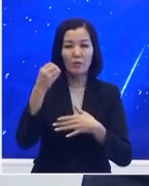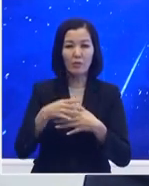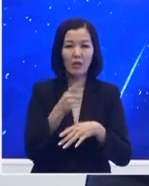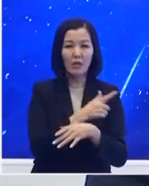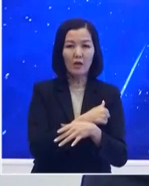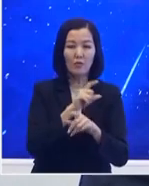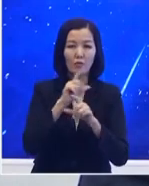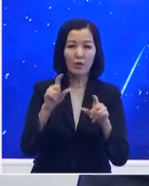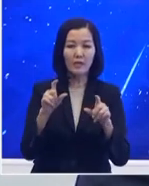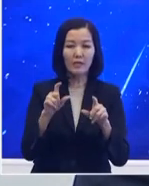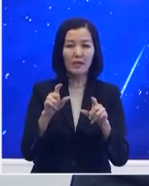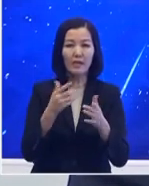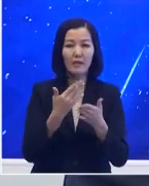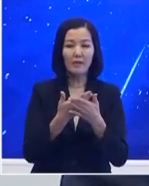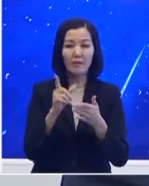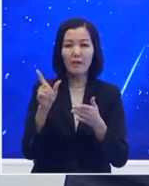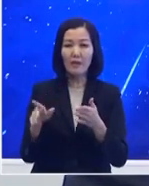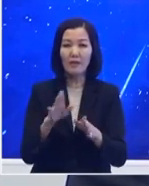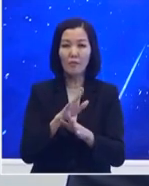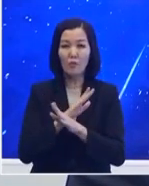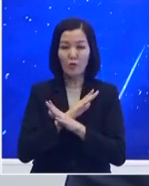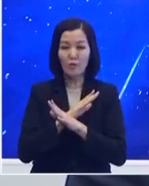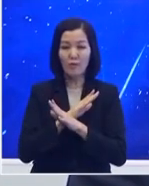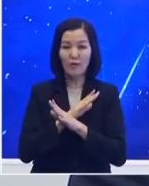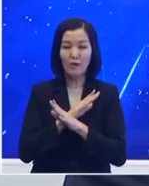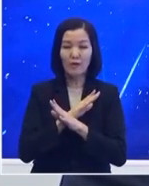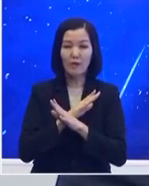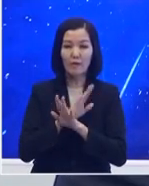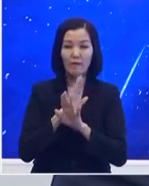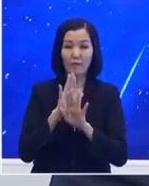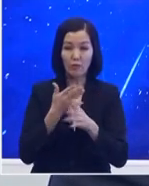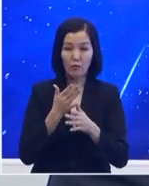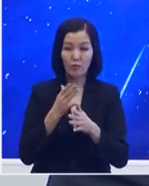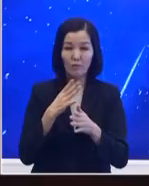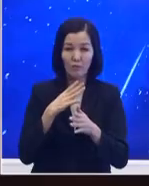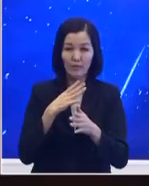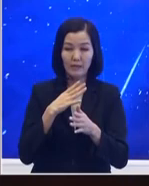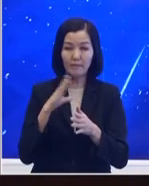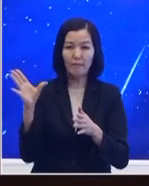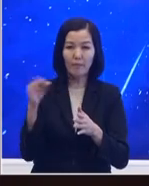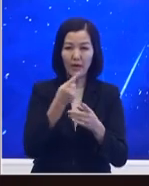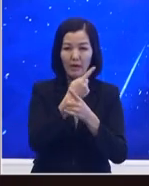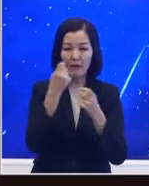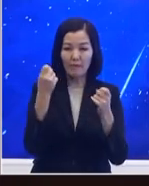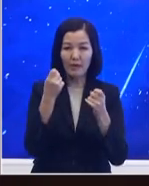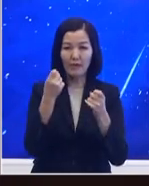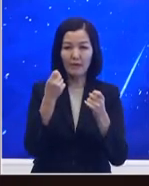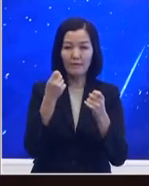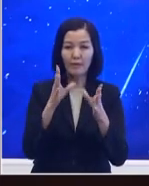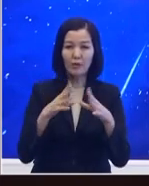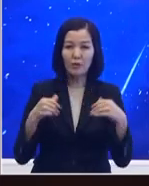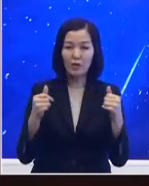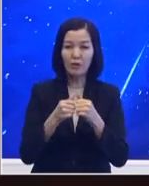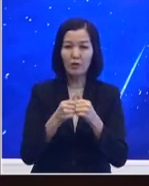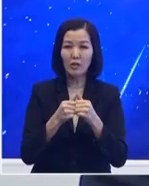ауруханаларда адам жаңағы өлімге келіп қайтыс болып жатқан жағдайда, барлық ақпаратты алдымен жаңағы тиісті жанұяларына